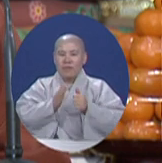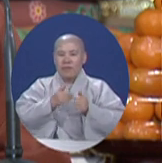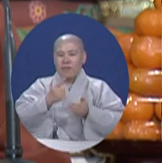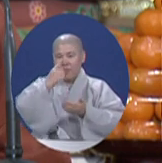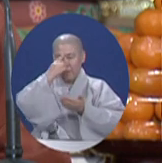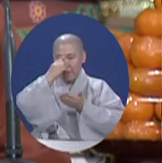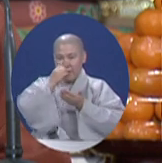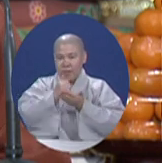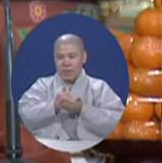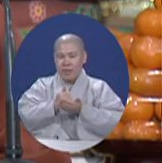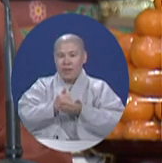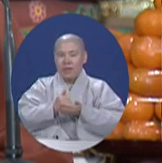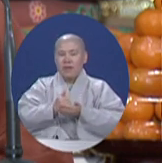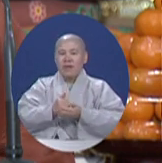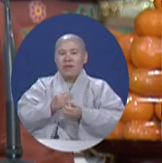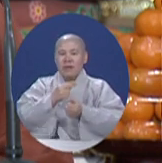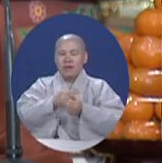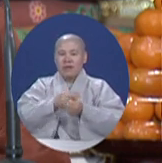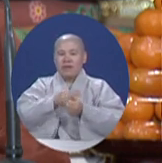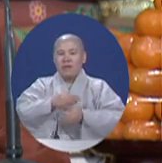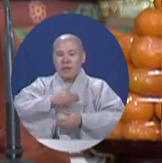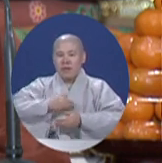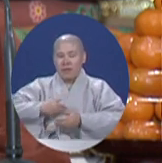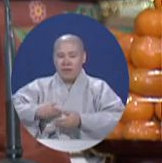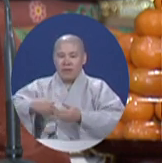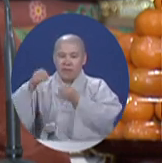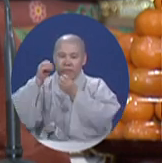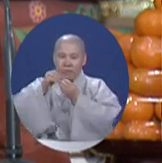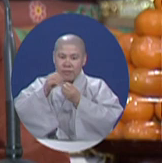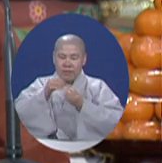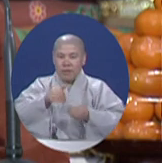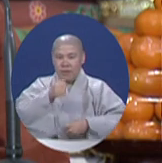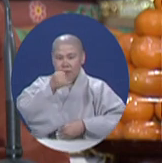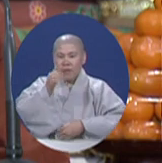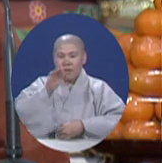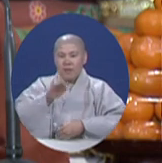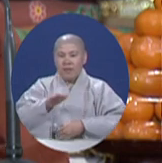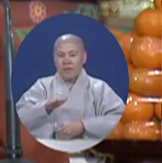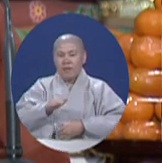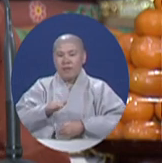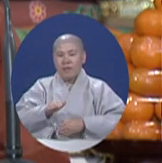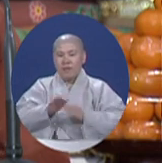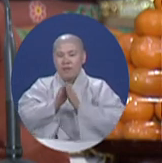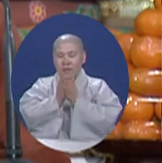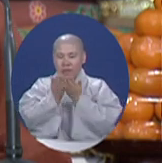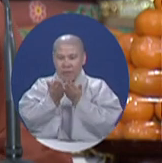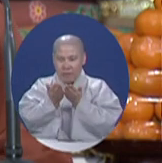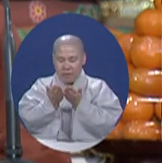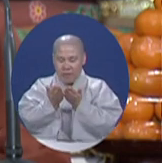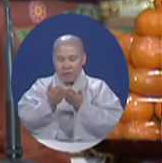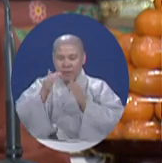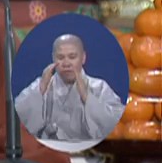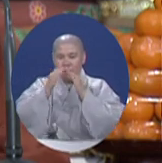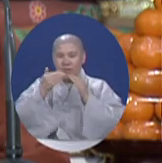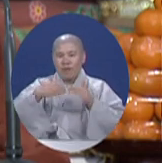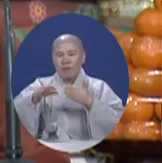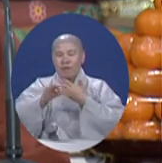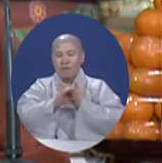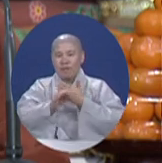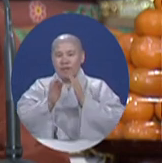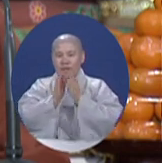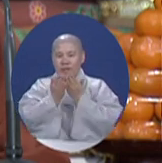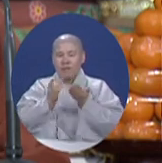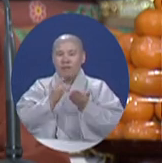성가에는 이렇게 사자상승의 법통이 있는데 그냥 뭐 책방에 가면요 책뿐이거든요.